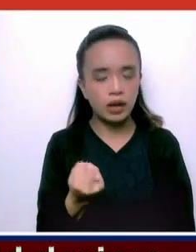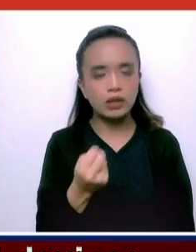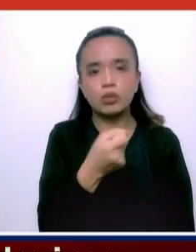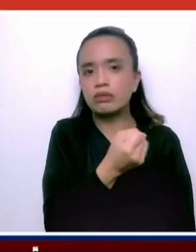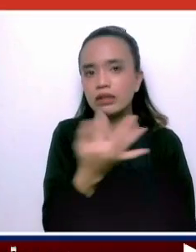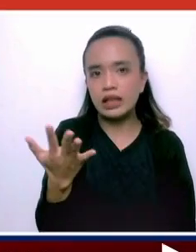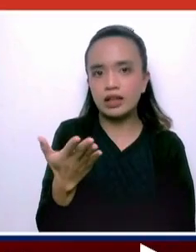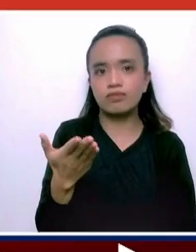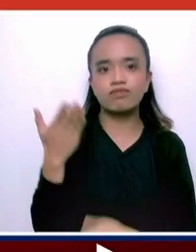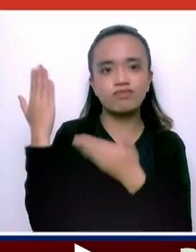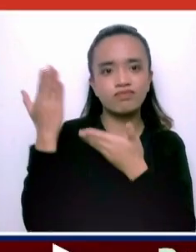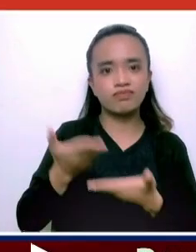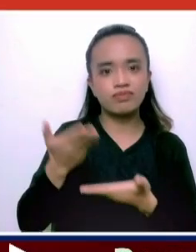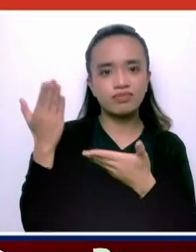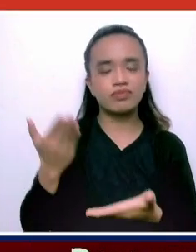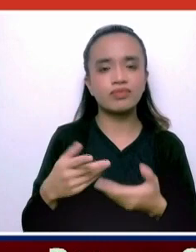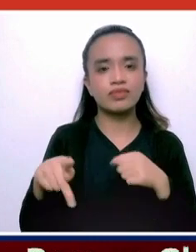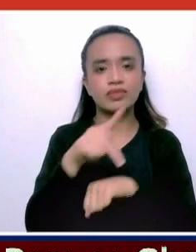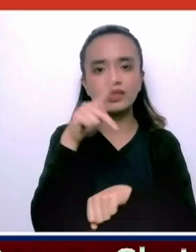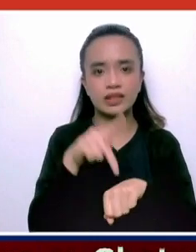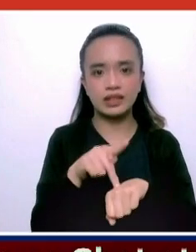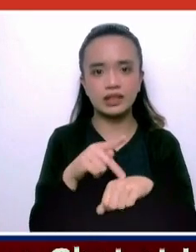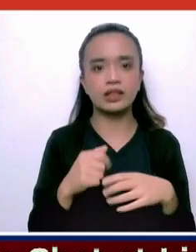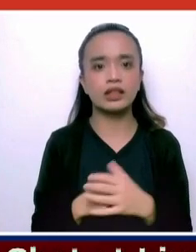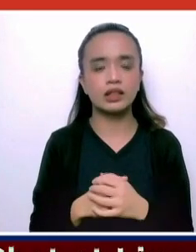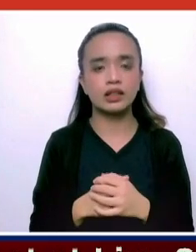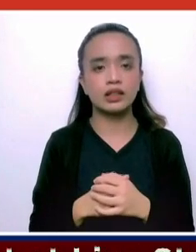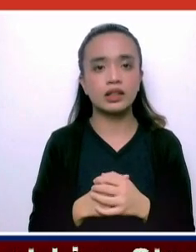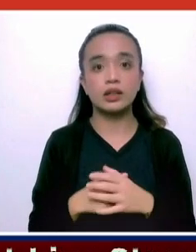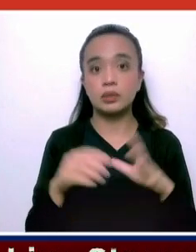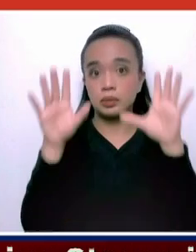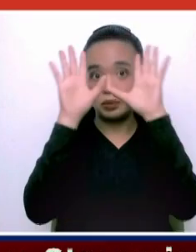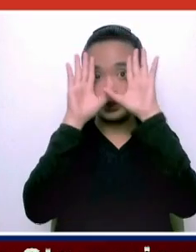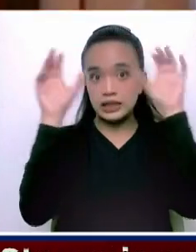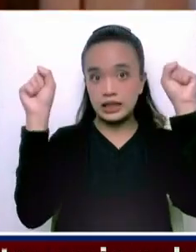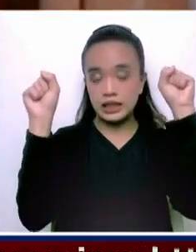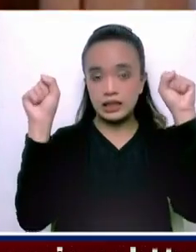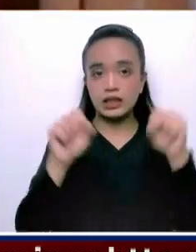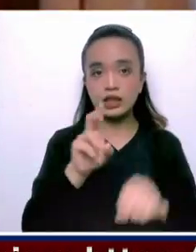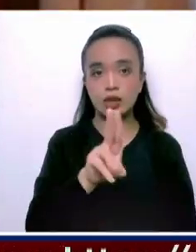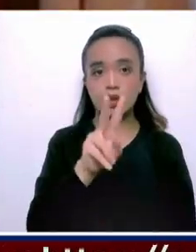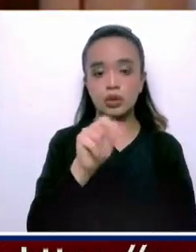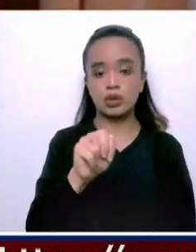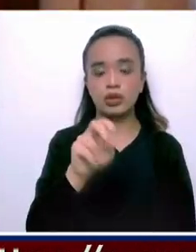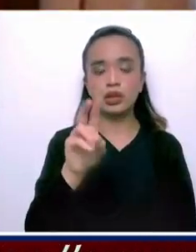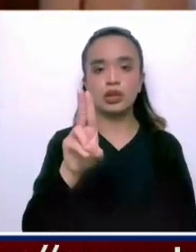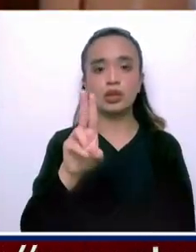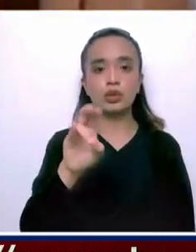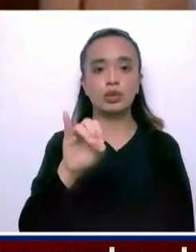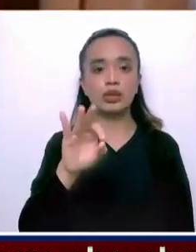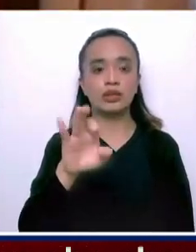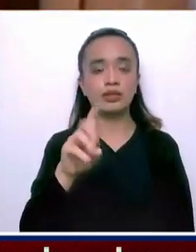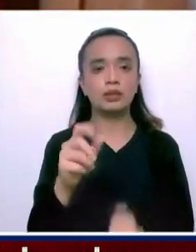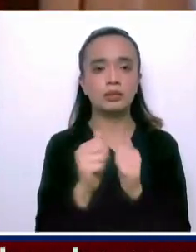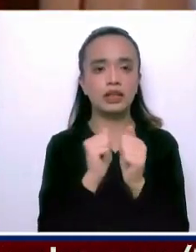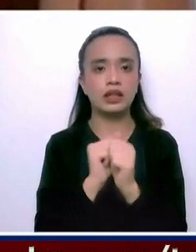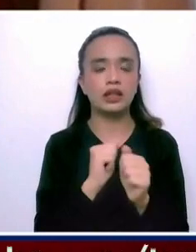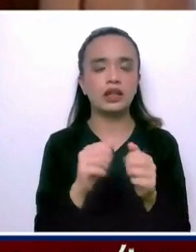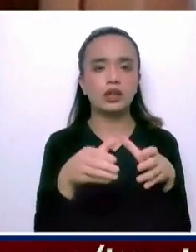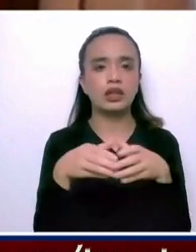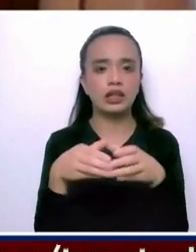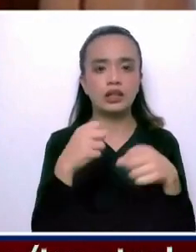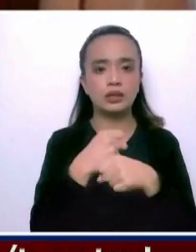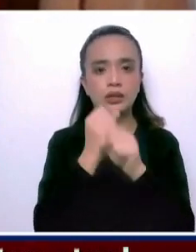bansa. Hindi naman pabor sa pagbuwag ng SRA ang presidente ng UNIFED o United Sugar Producers Federation na si